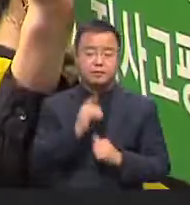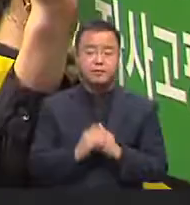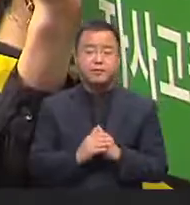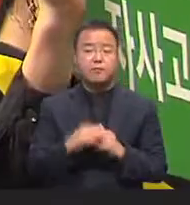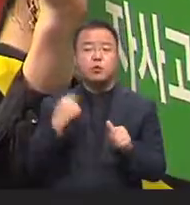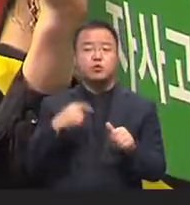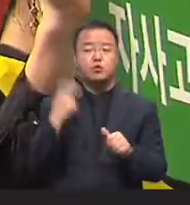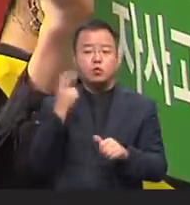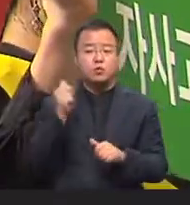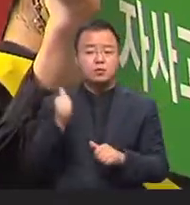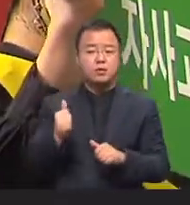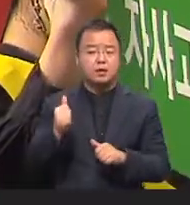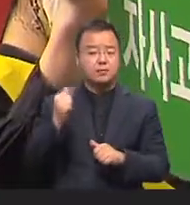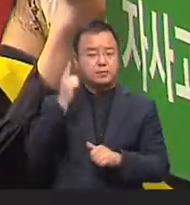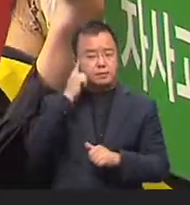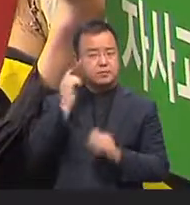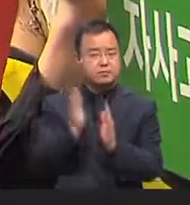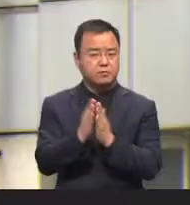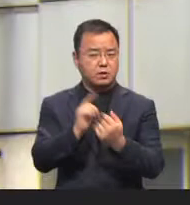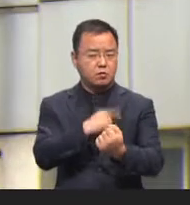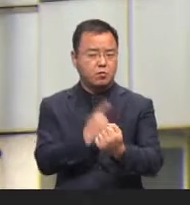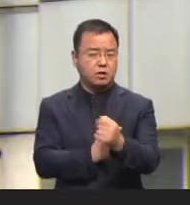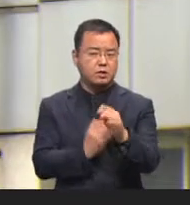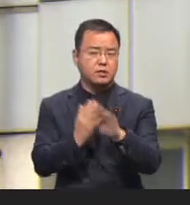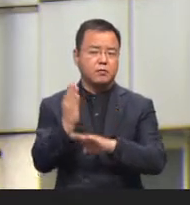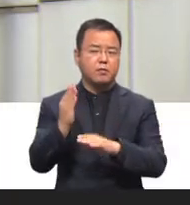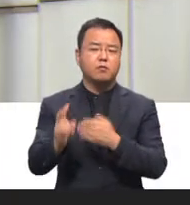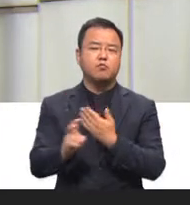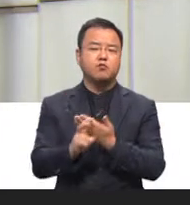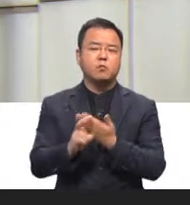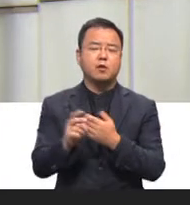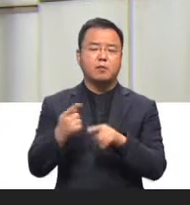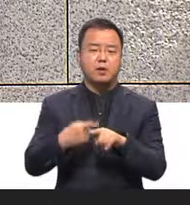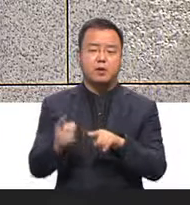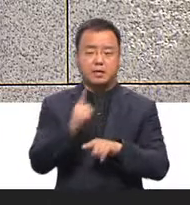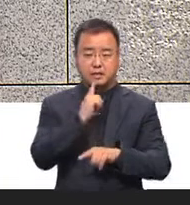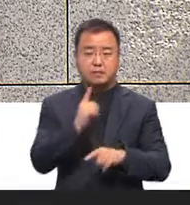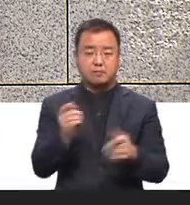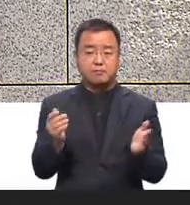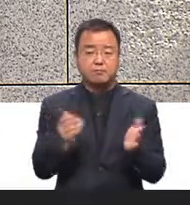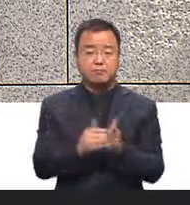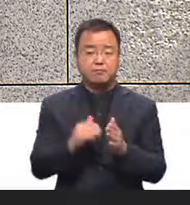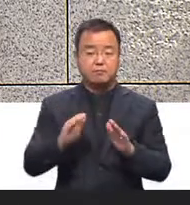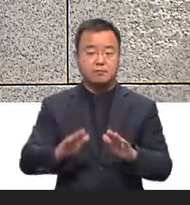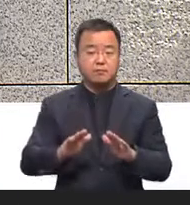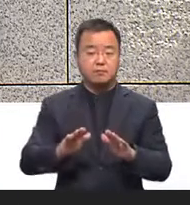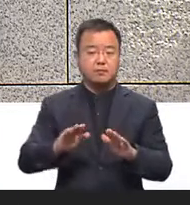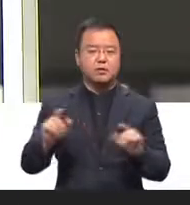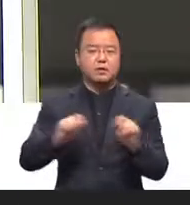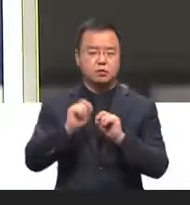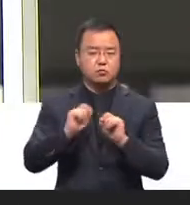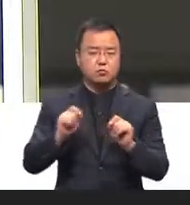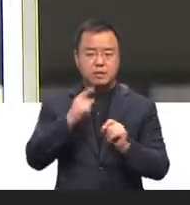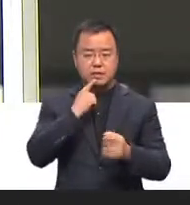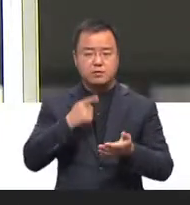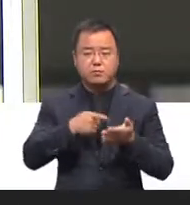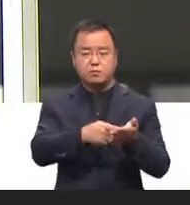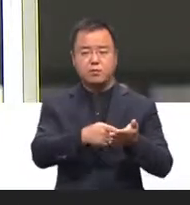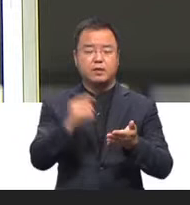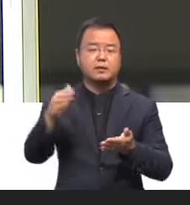재량권을 넘어선 위법한 평가였던 겁니다. 자사고들은 우선 법원의 자사고 지정 취소에 대한 효력정지 가처분 신청을 낸